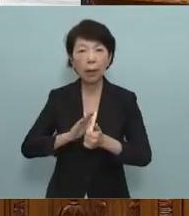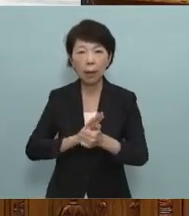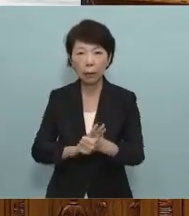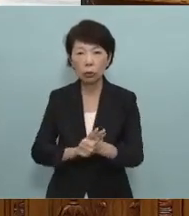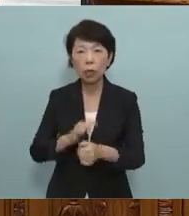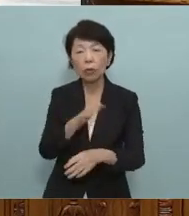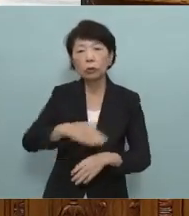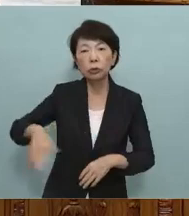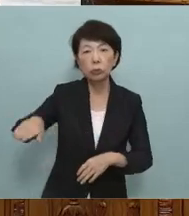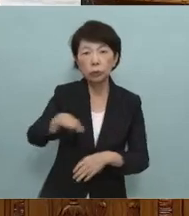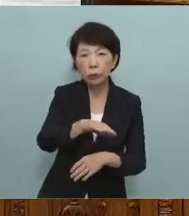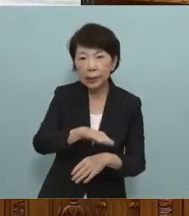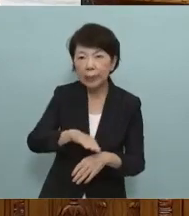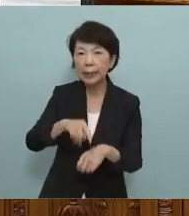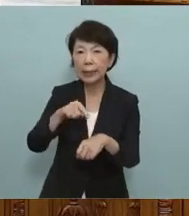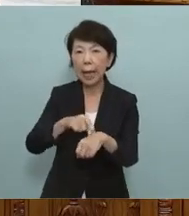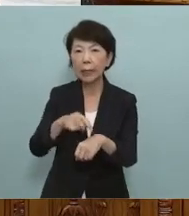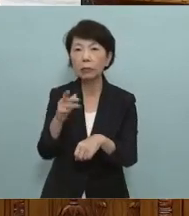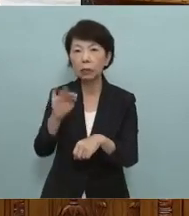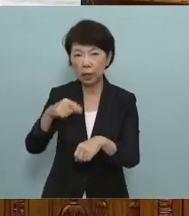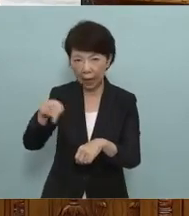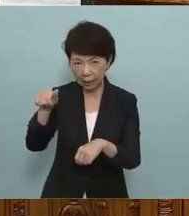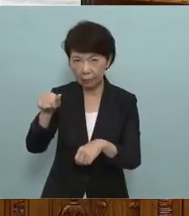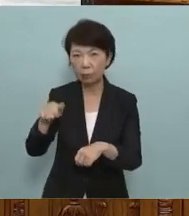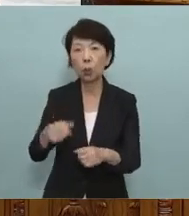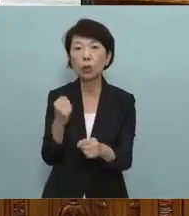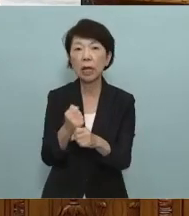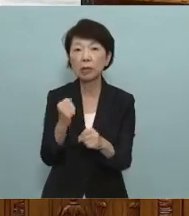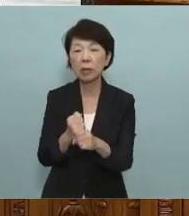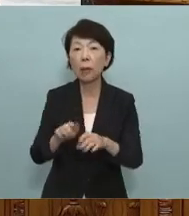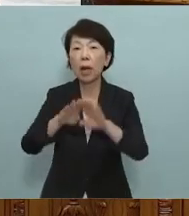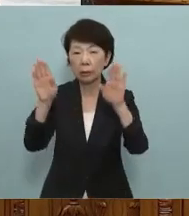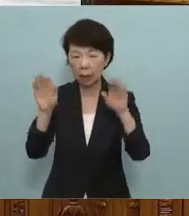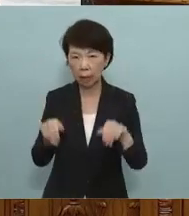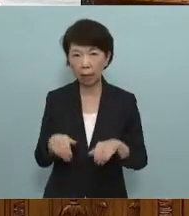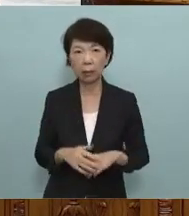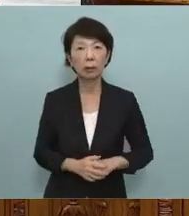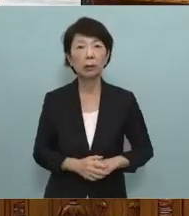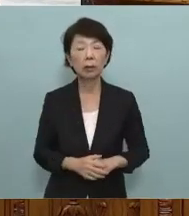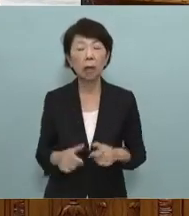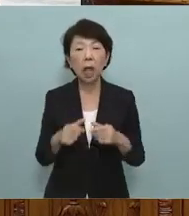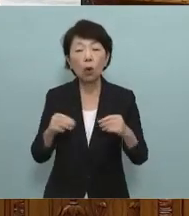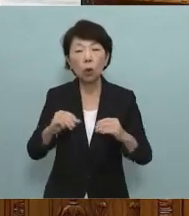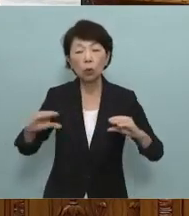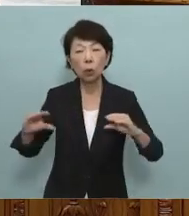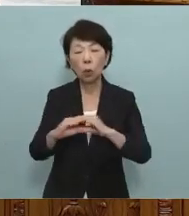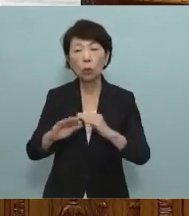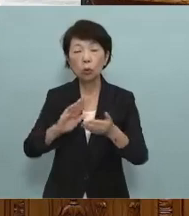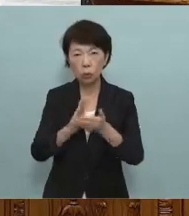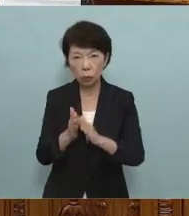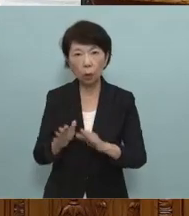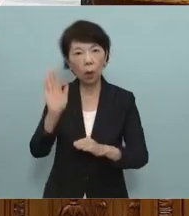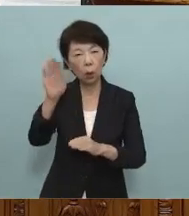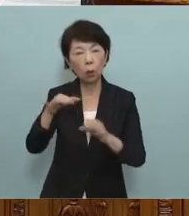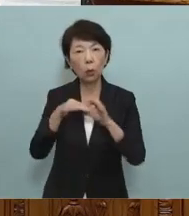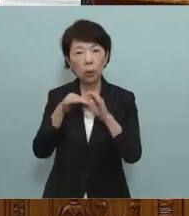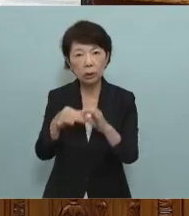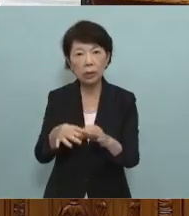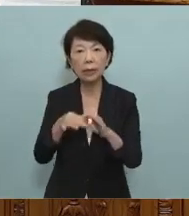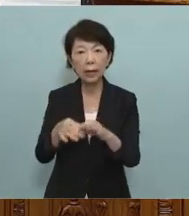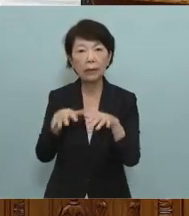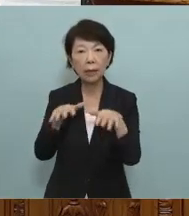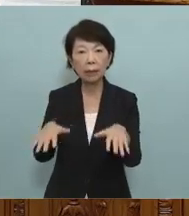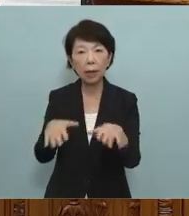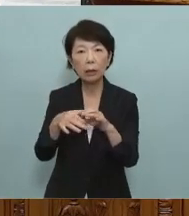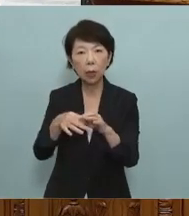域タイムラインの作成にも着手いたしました。国土交通省としては引き続き関係機関と連